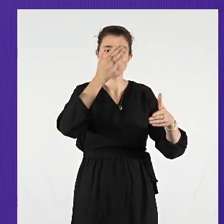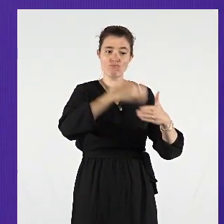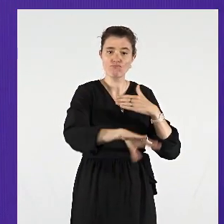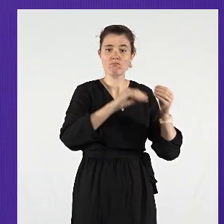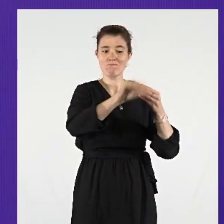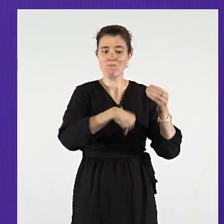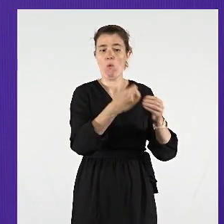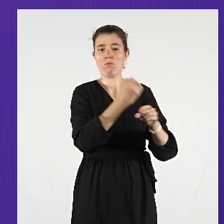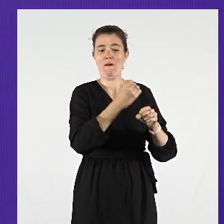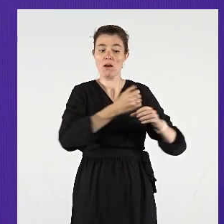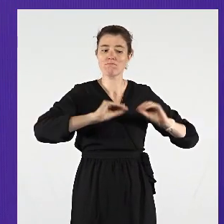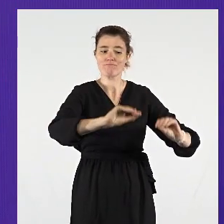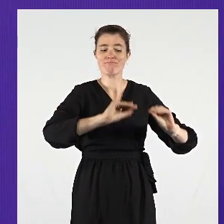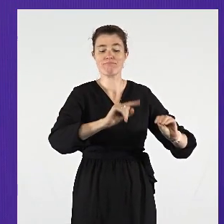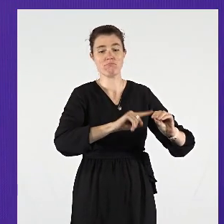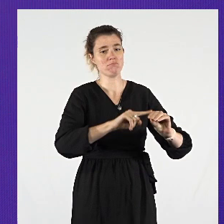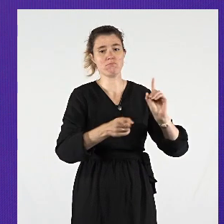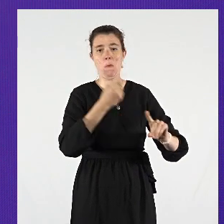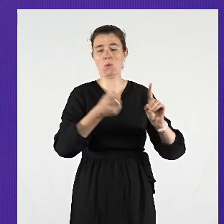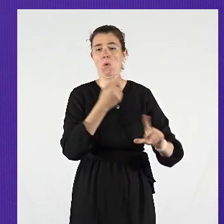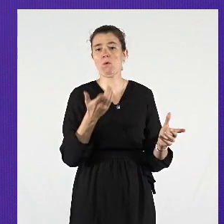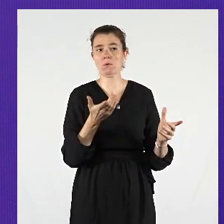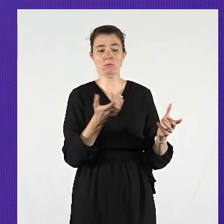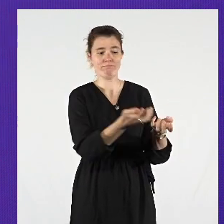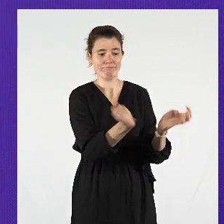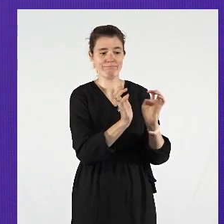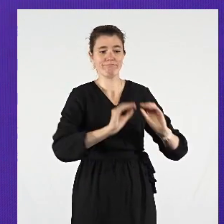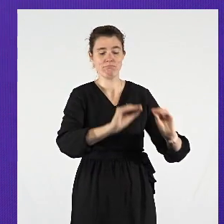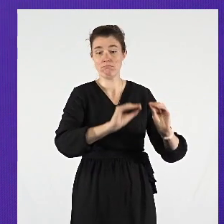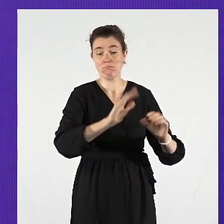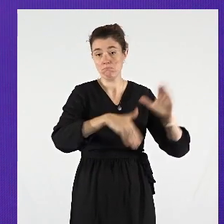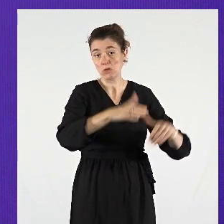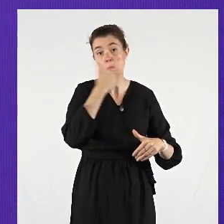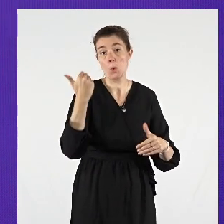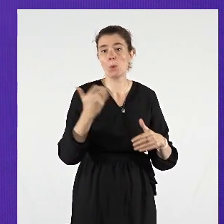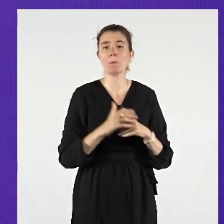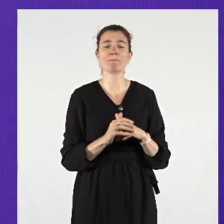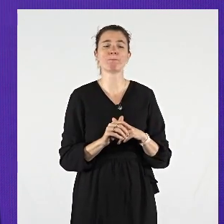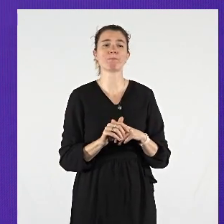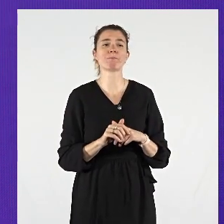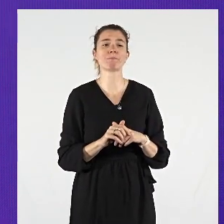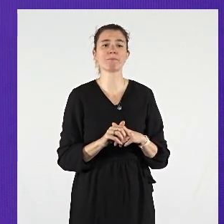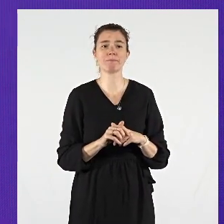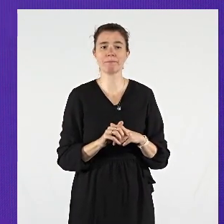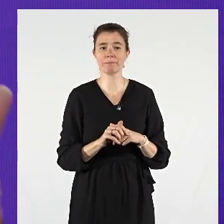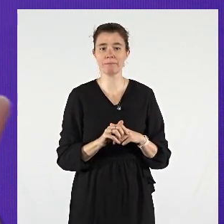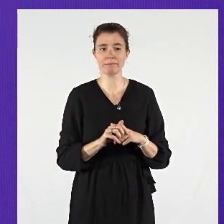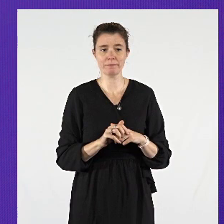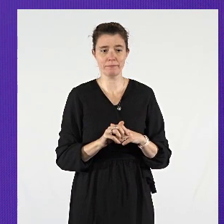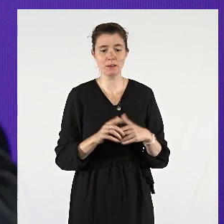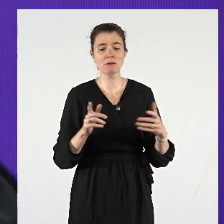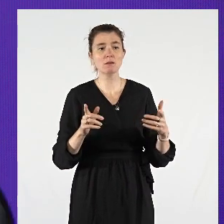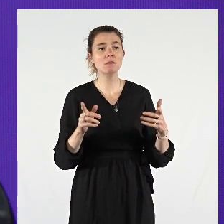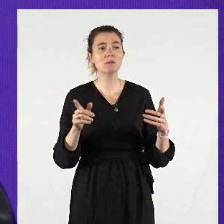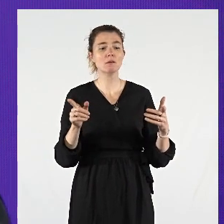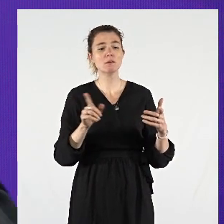est vraiment collégiale, est vraiment une des plus opérantes. Donc, ne signifie pas une sorte d'arbitrage